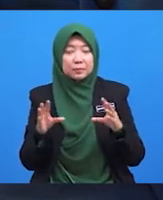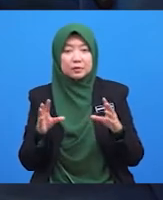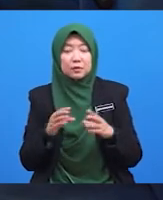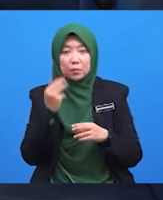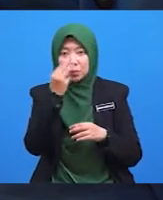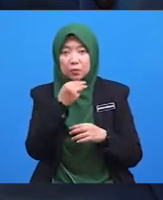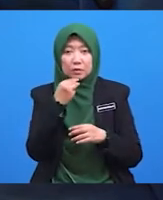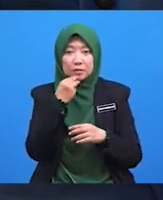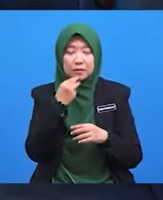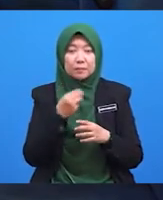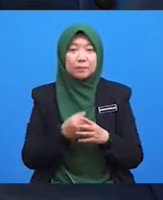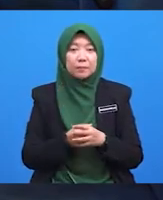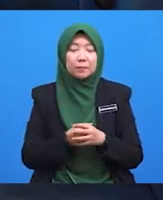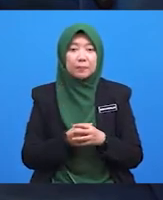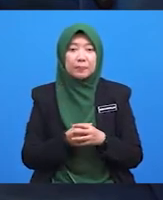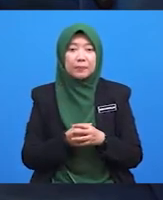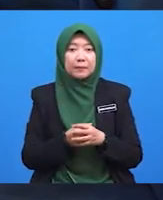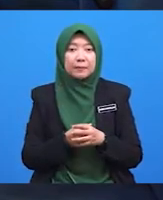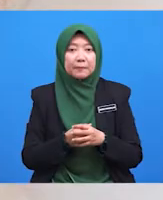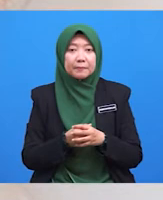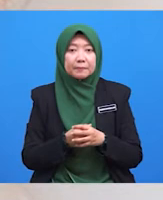gel dan shower cap.